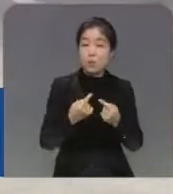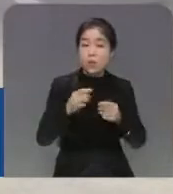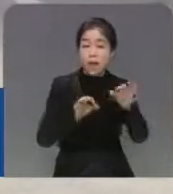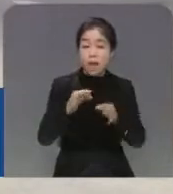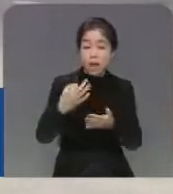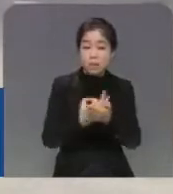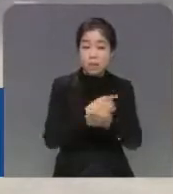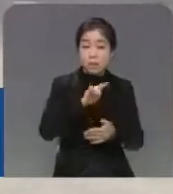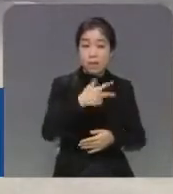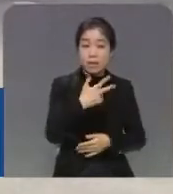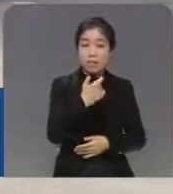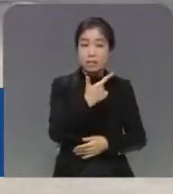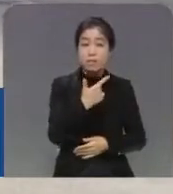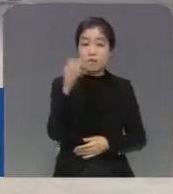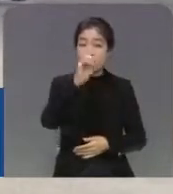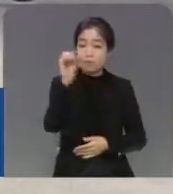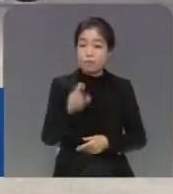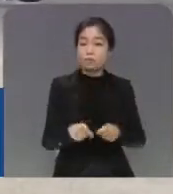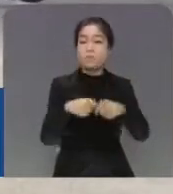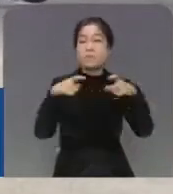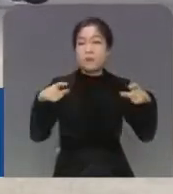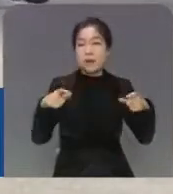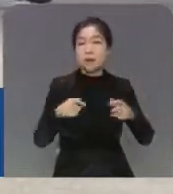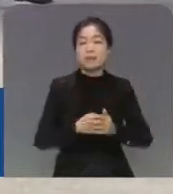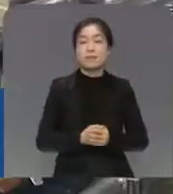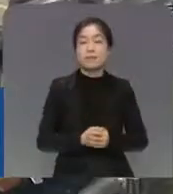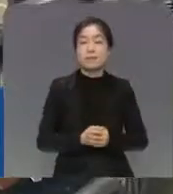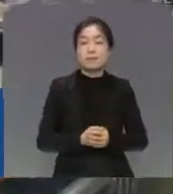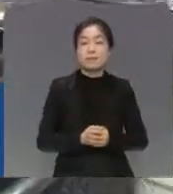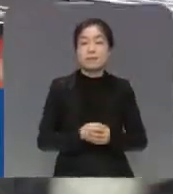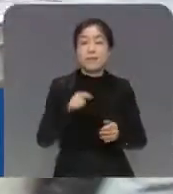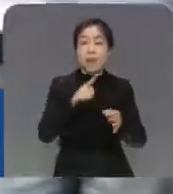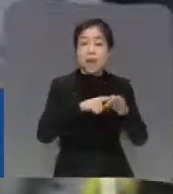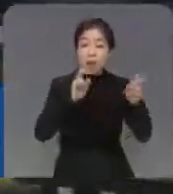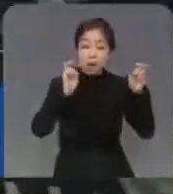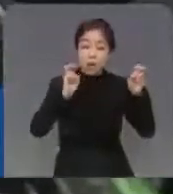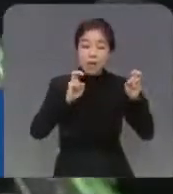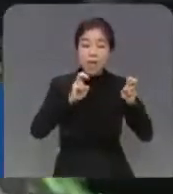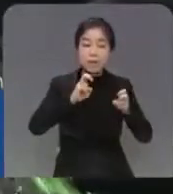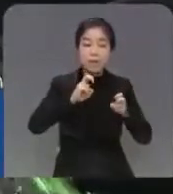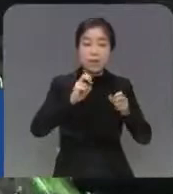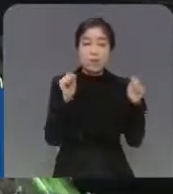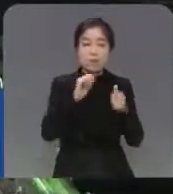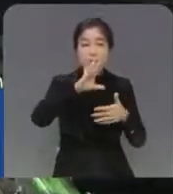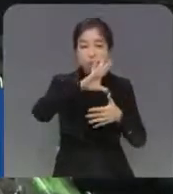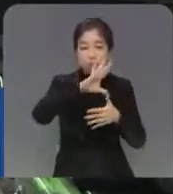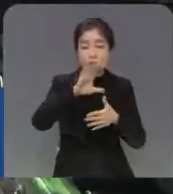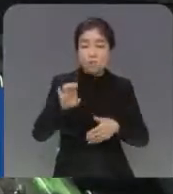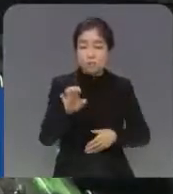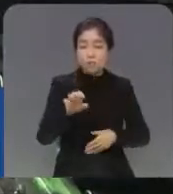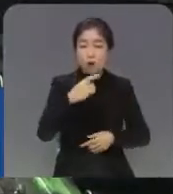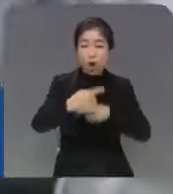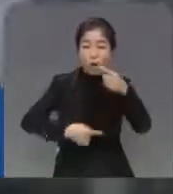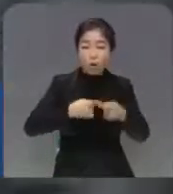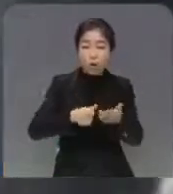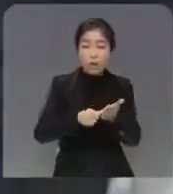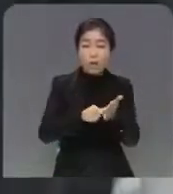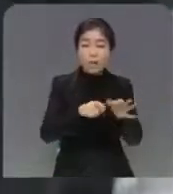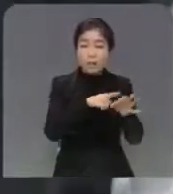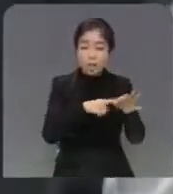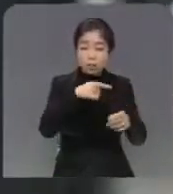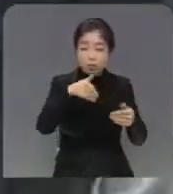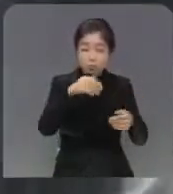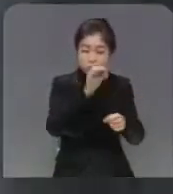영업이익이 176% 증가한 것입니다. 금호타이어는 북미와 유럽 등지에서 교체용 타이어 수요가